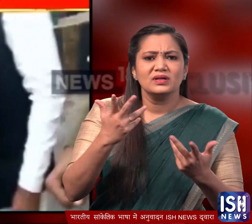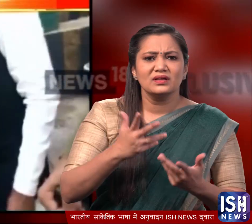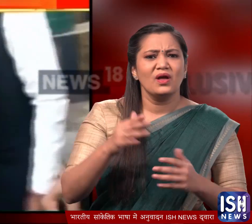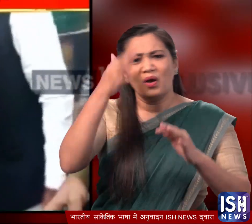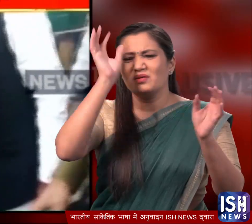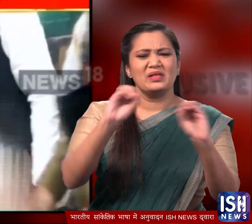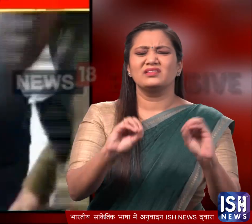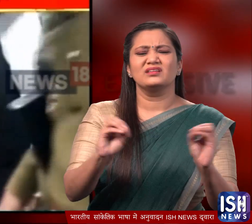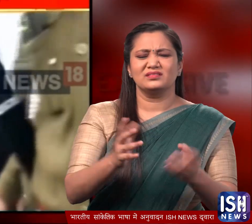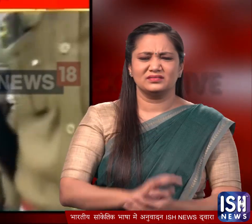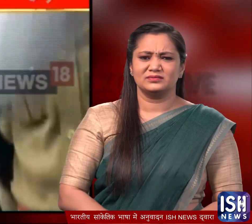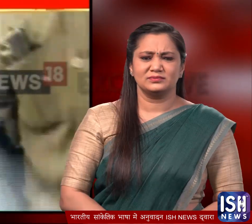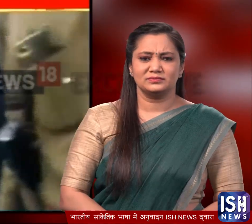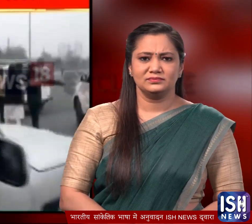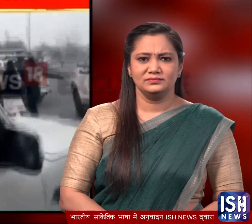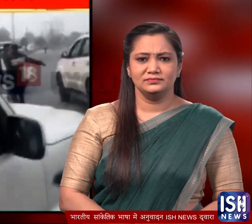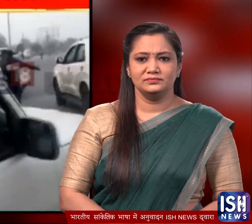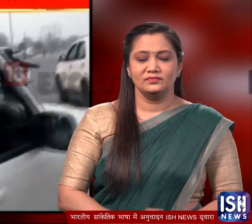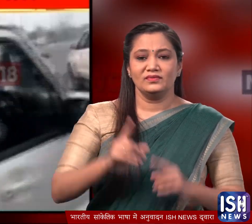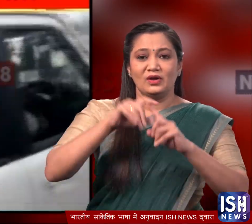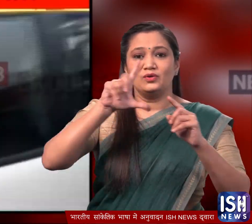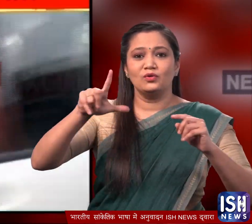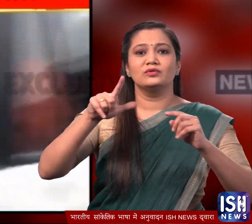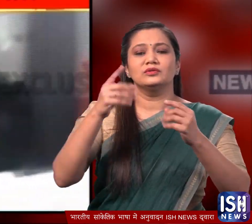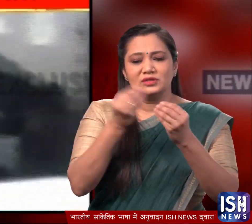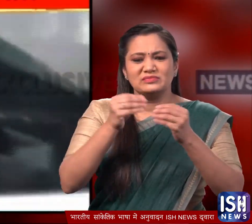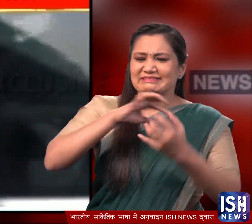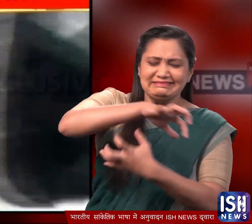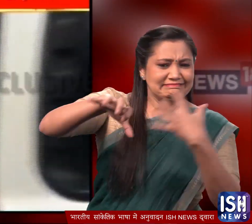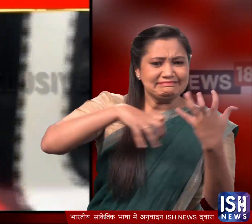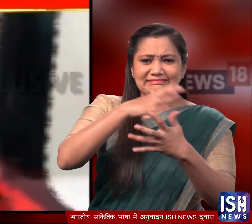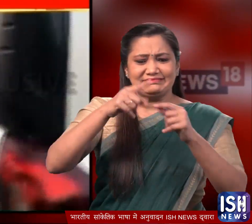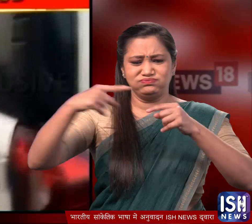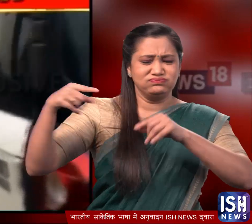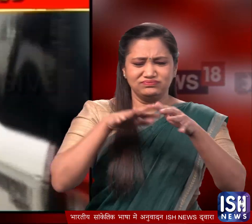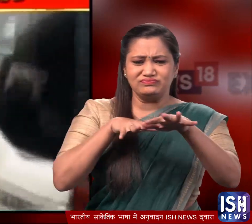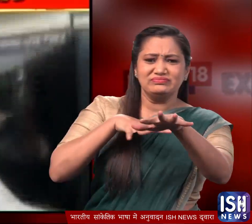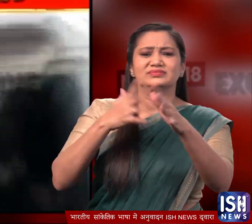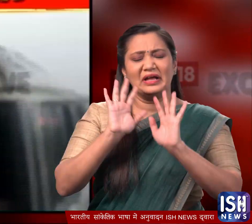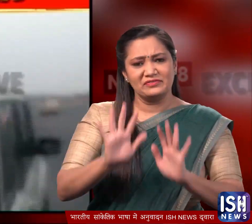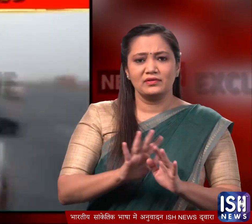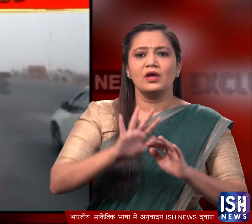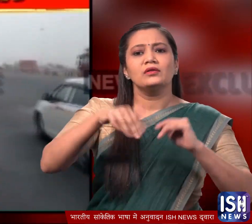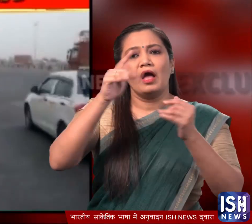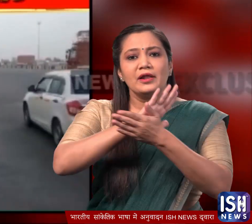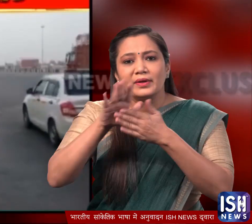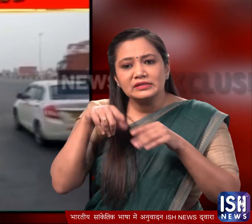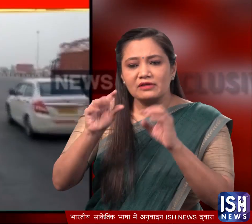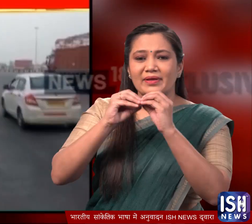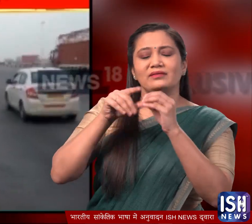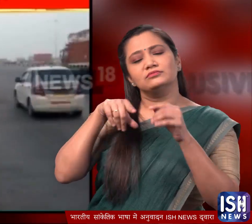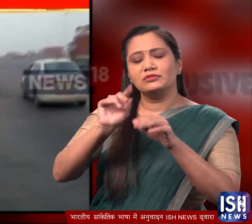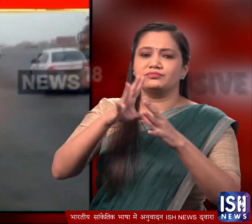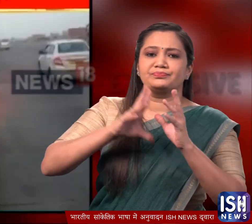क्या मामला हो गया? इस घटना की वजह से टोल प्लाजा पर थोड़ी देर तक अफरा तफरी का माहौल बना रहा। हालांकि बाद में